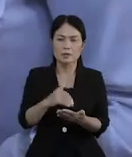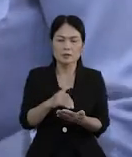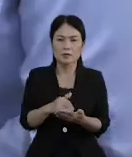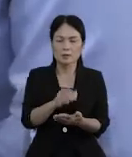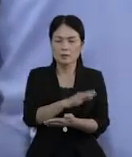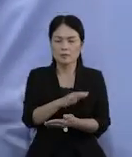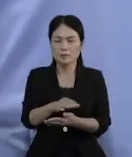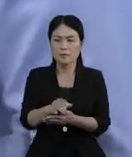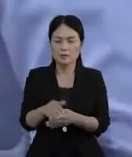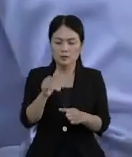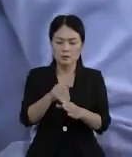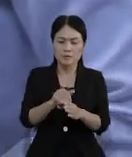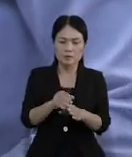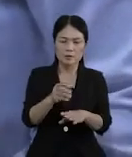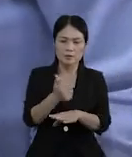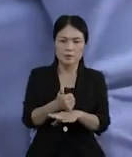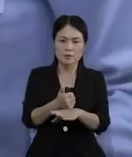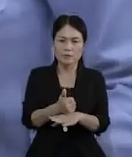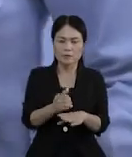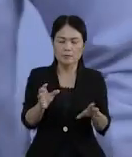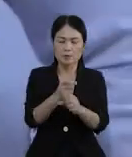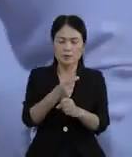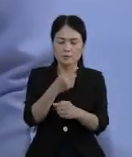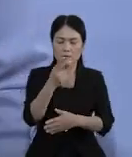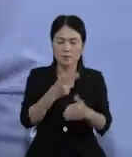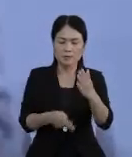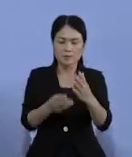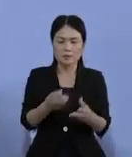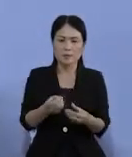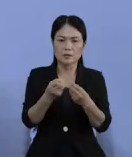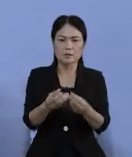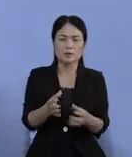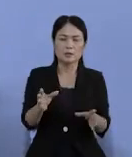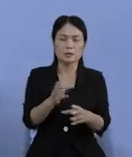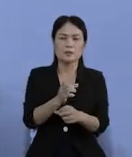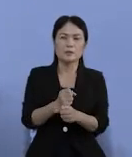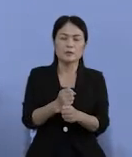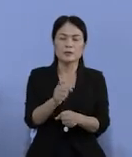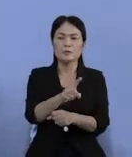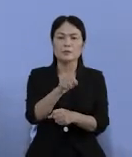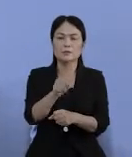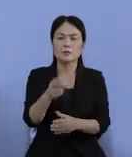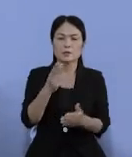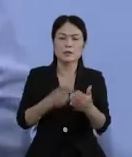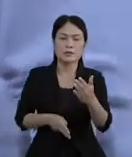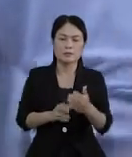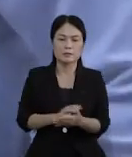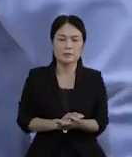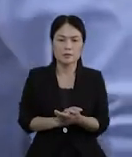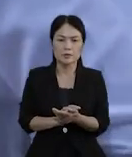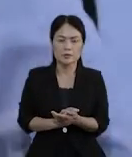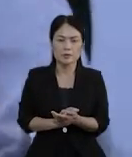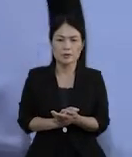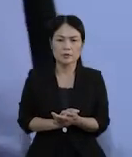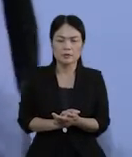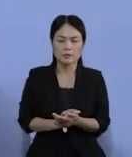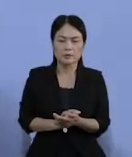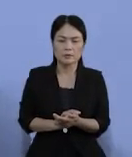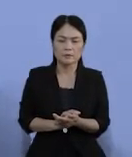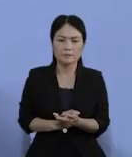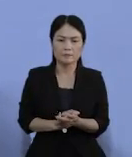Hãy còn cất mứt hả ta nơi khăn ông vật thiên nâng kế bán prap ấy đòi dứ, hai kế bán xua rộp ấy. Chẳng tâm mỗi nẹ cừu mà xa